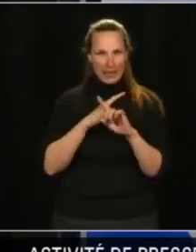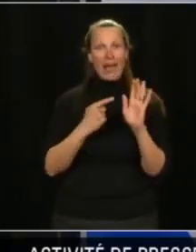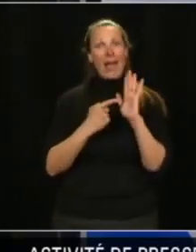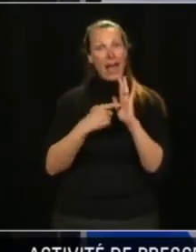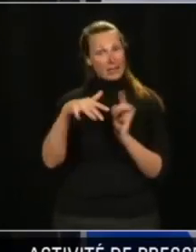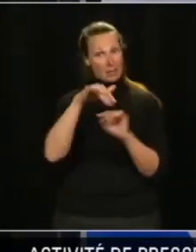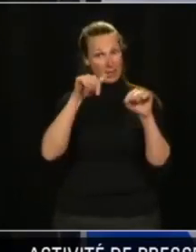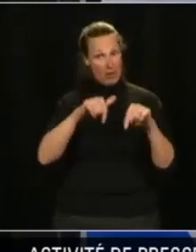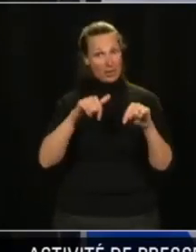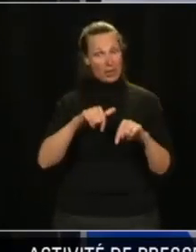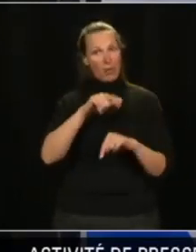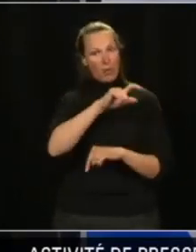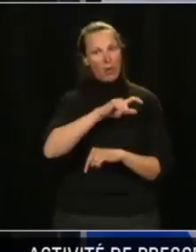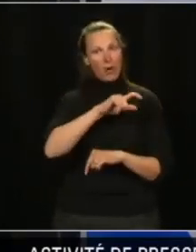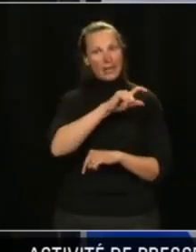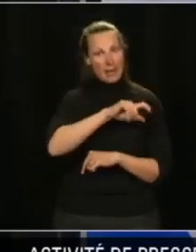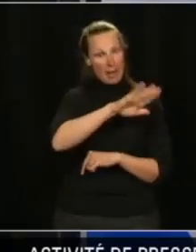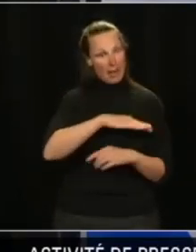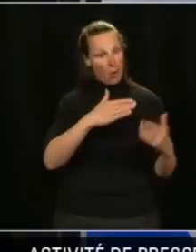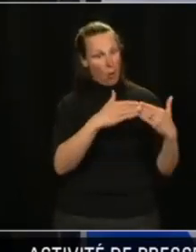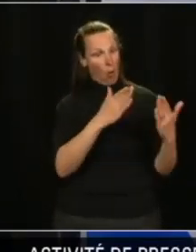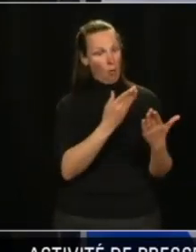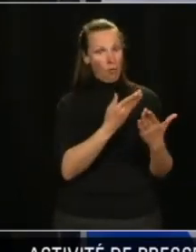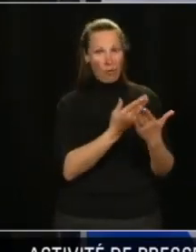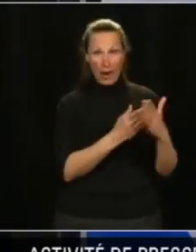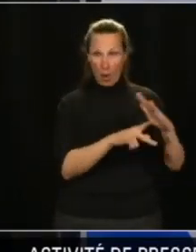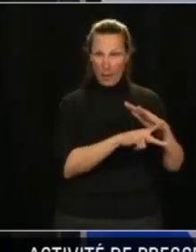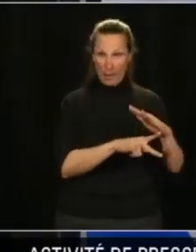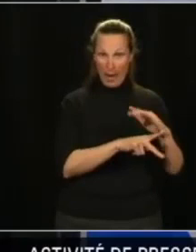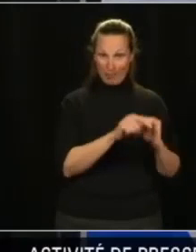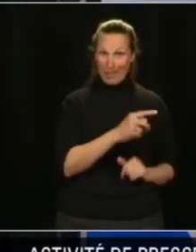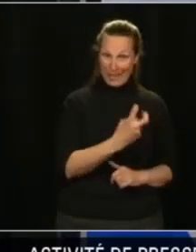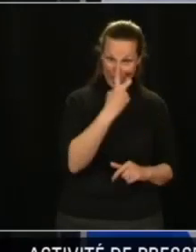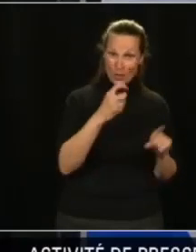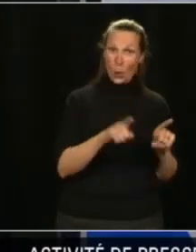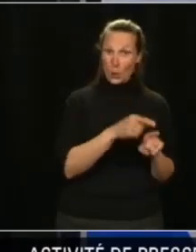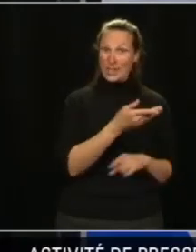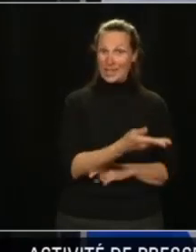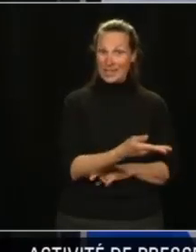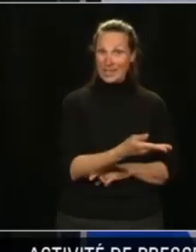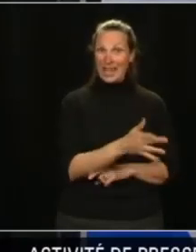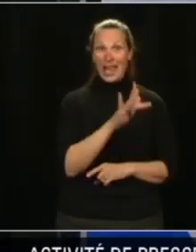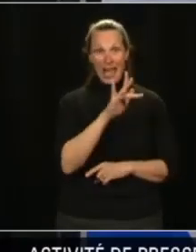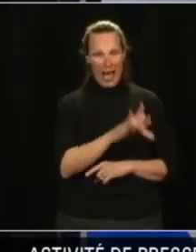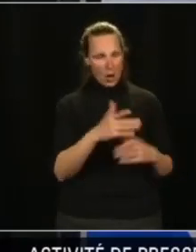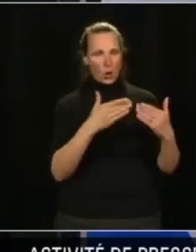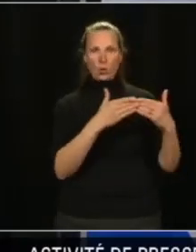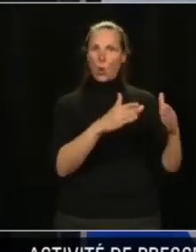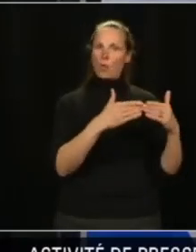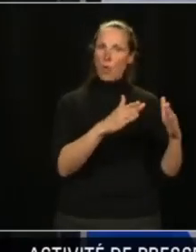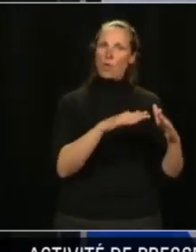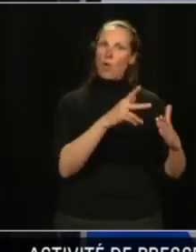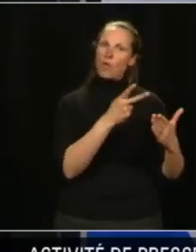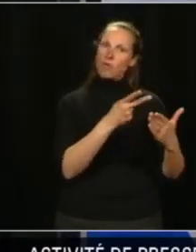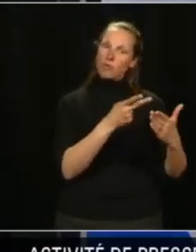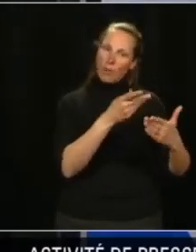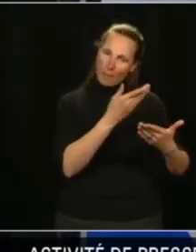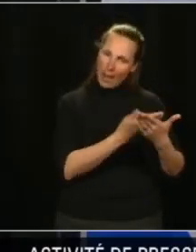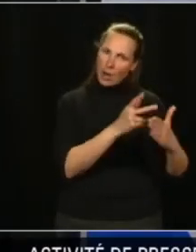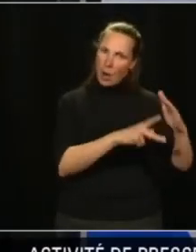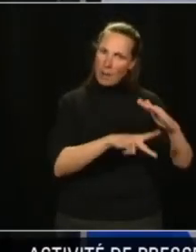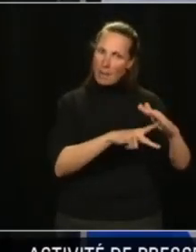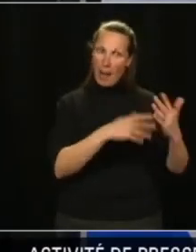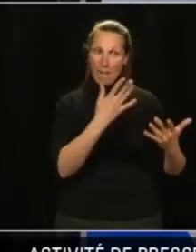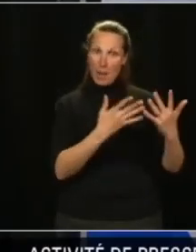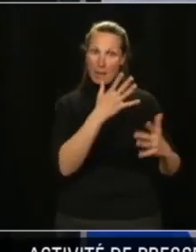c'est un risque ça aussi c'est possible que parce qu'on est nous les écoles primaires à québec qui est peut-être des parents des grands parents